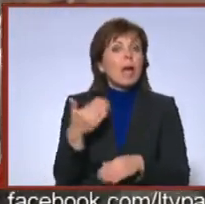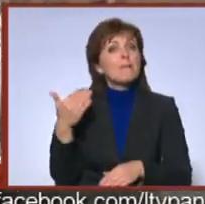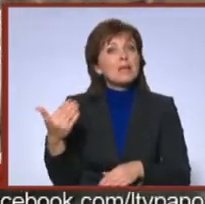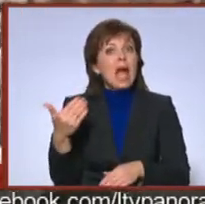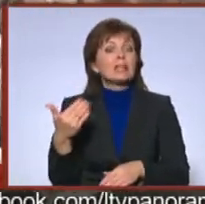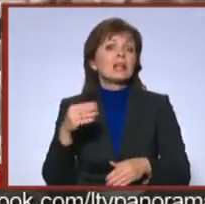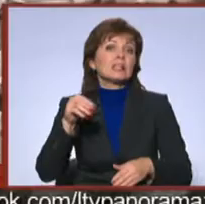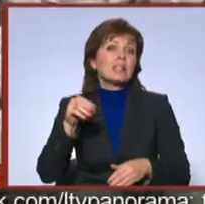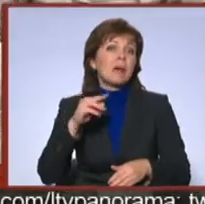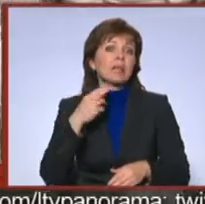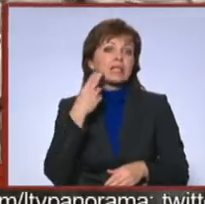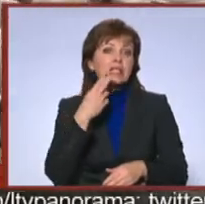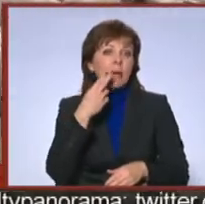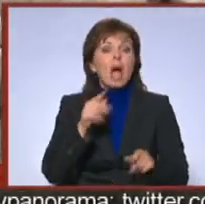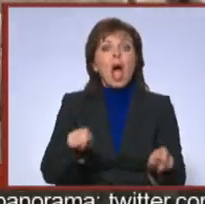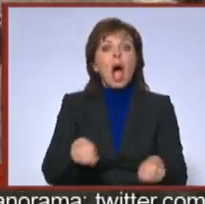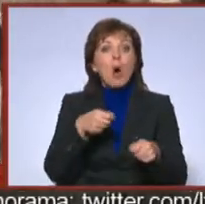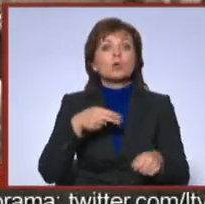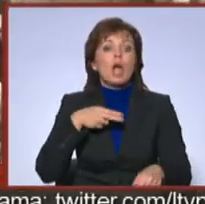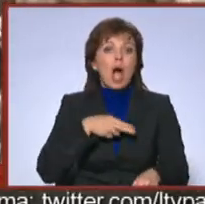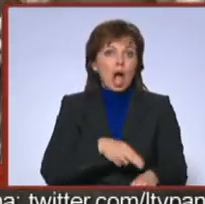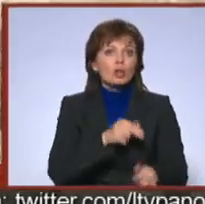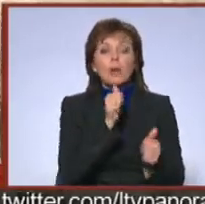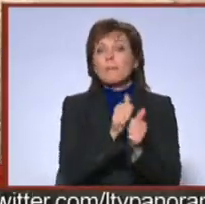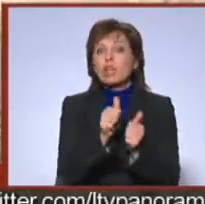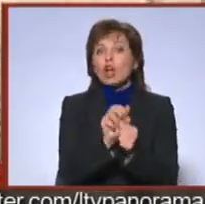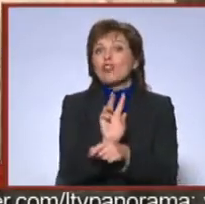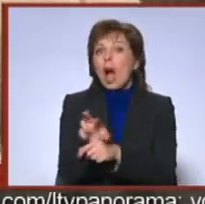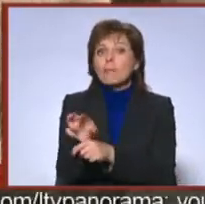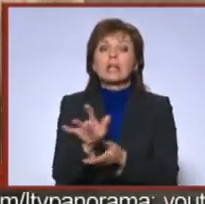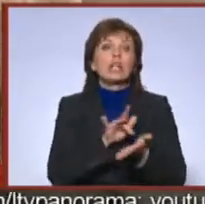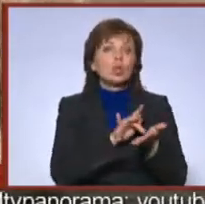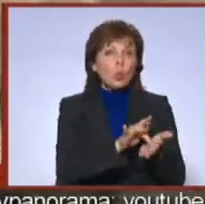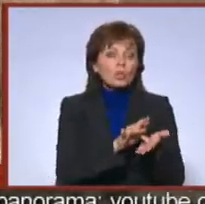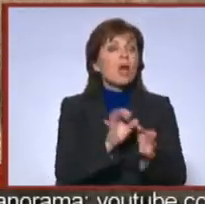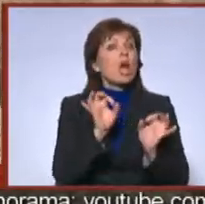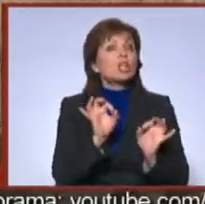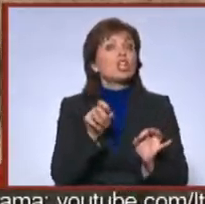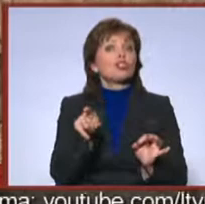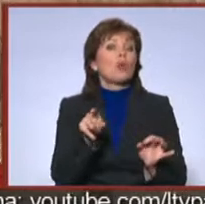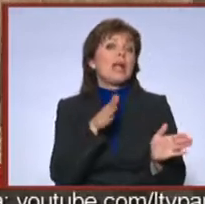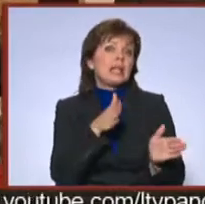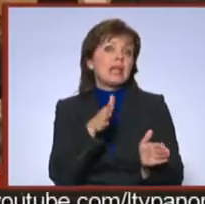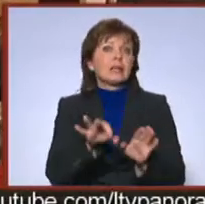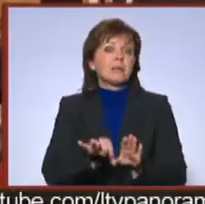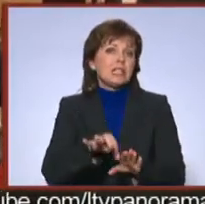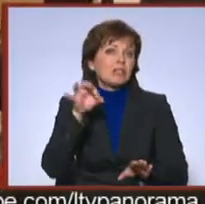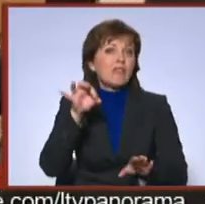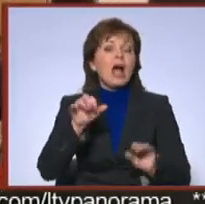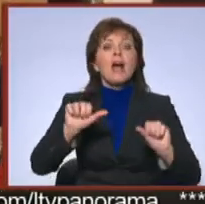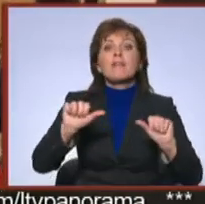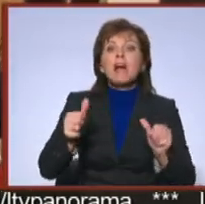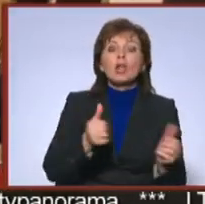zemnieku saimniecība, kur audzē aitas, to bieži apmeklē turisti, un tieši viņi bija tie, kas ietekmē izvēli veidot kafejnīcu